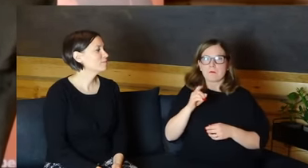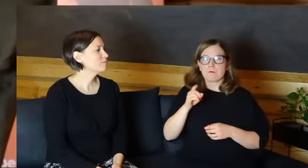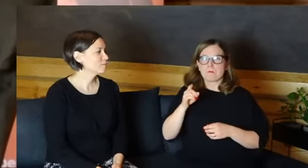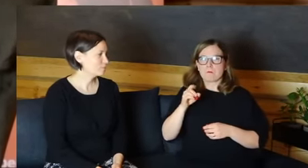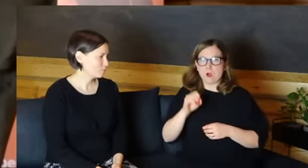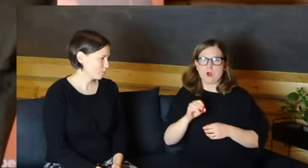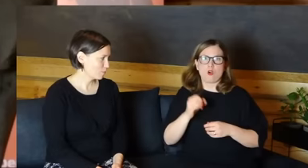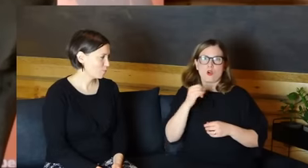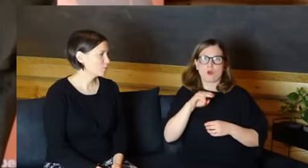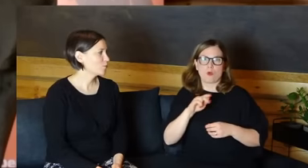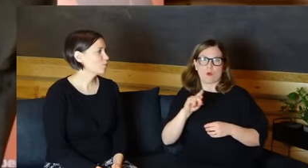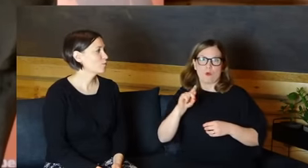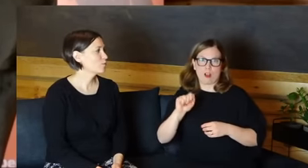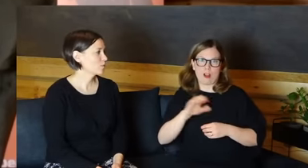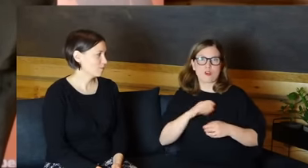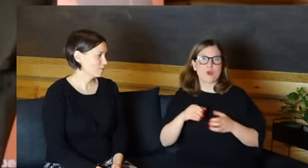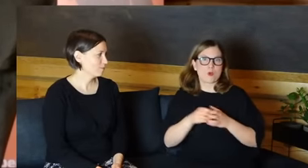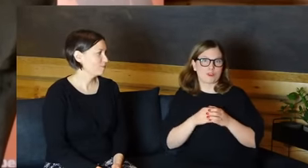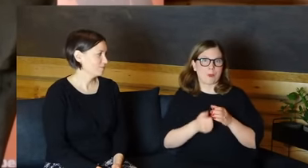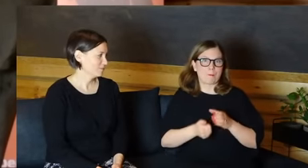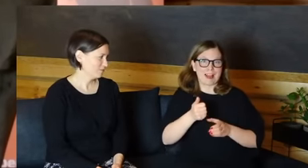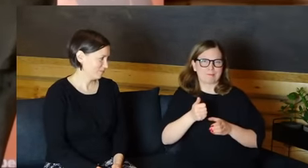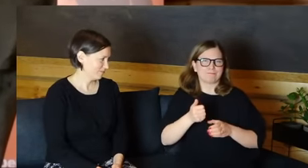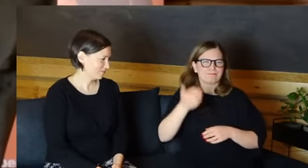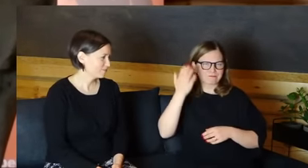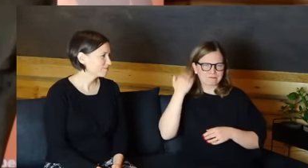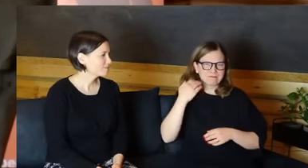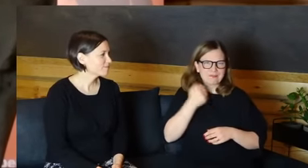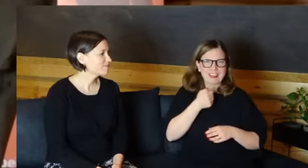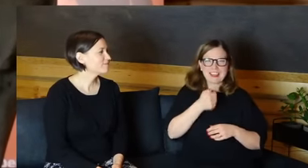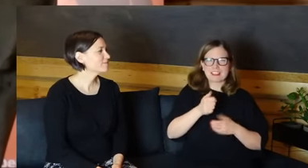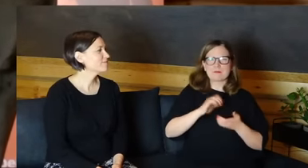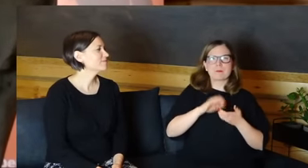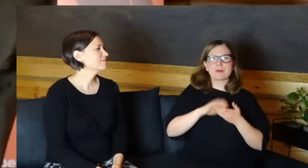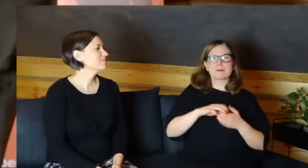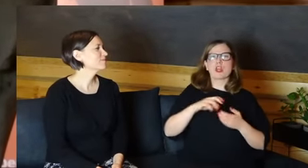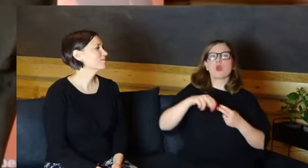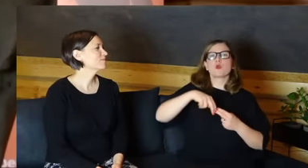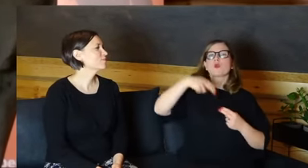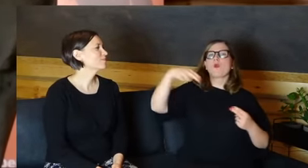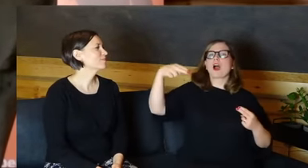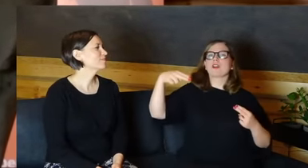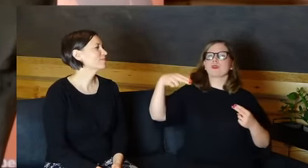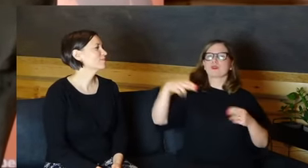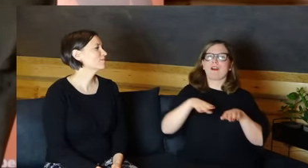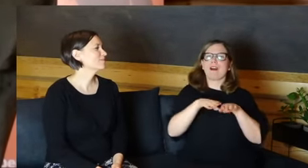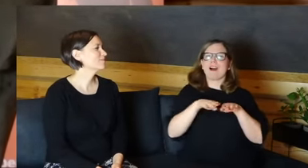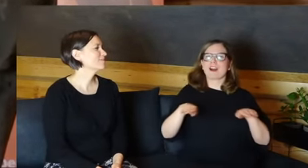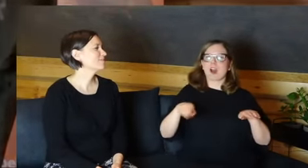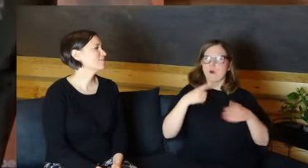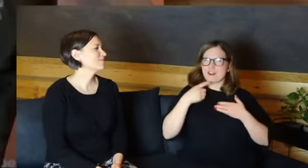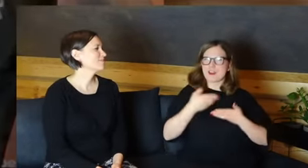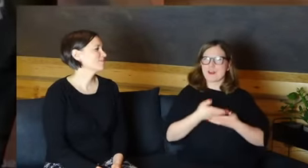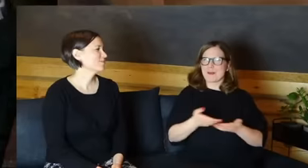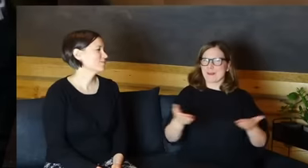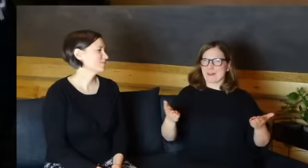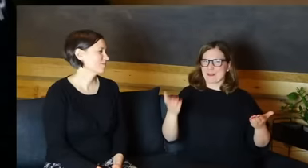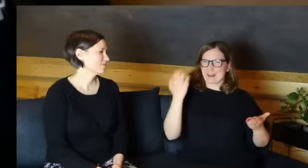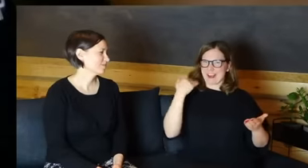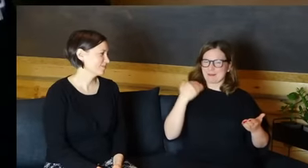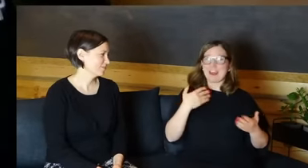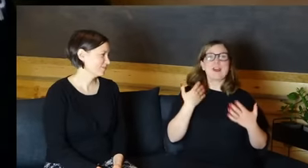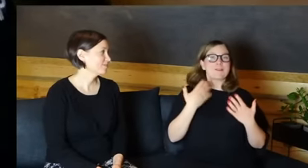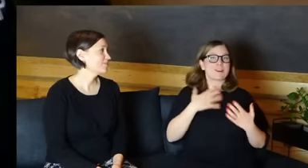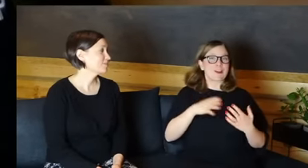Ja Jukka veti kesällä semmoisen juhannusrauhan julistuksen. Niin me otetaan sitten Jukalle